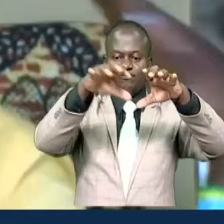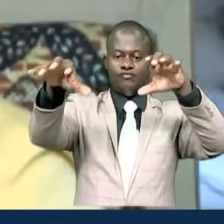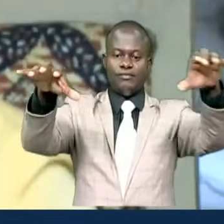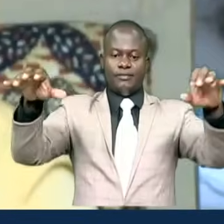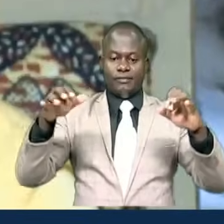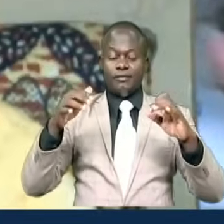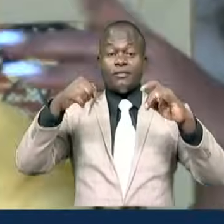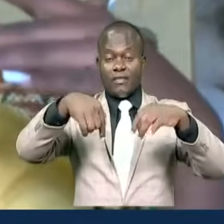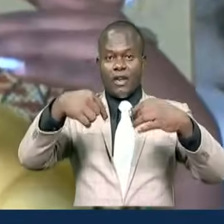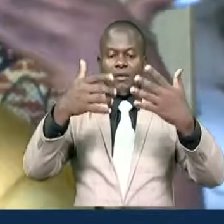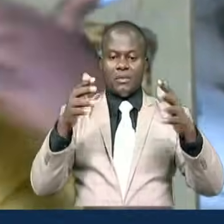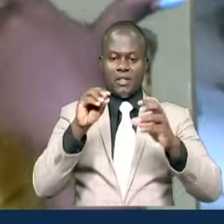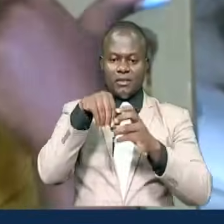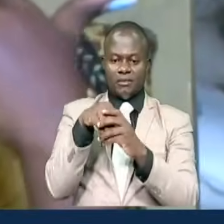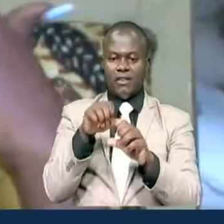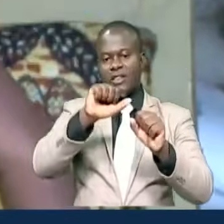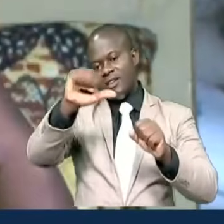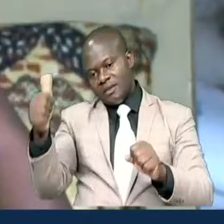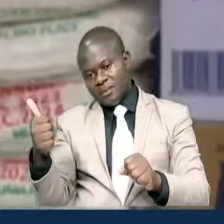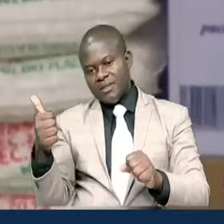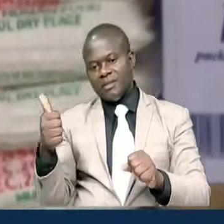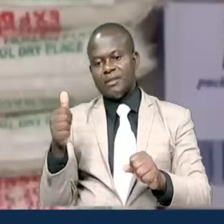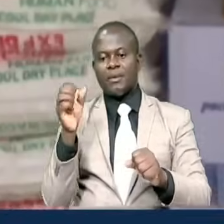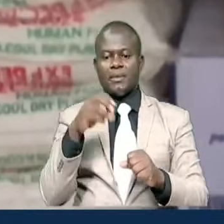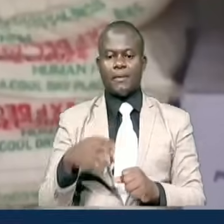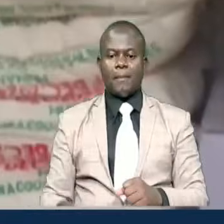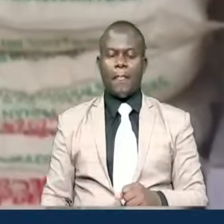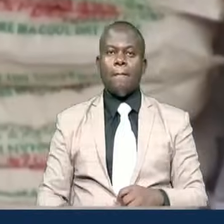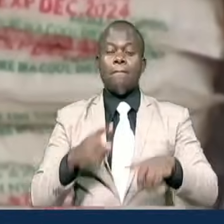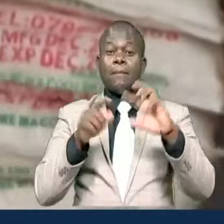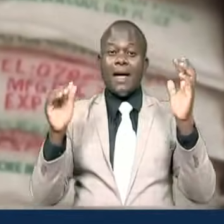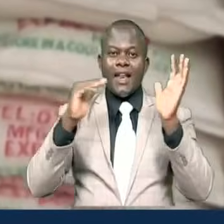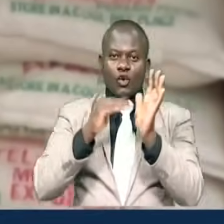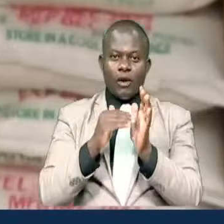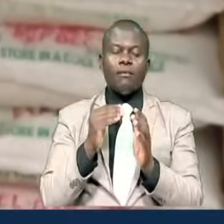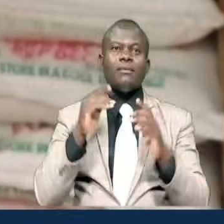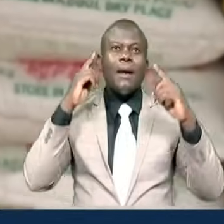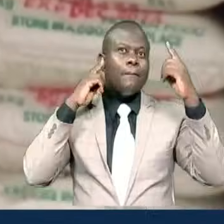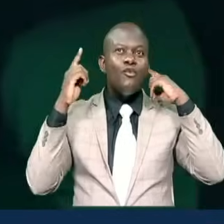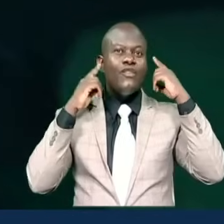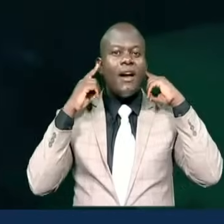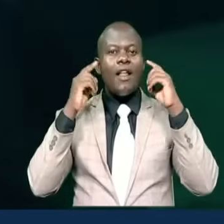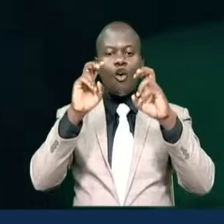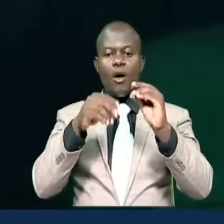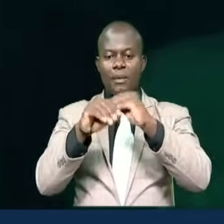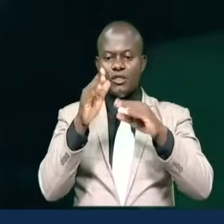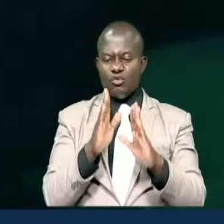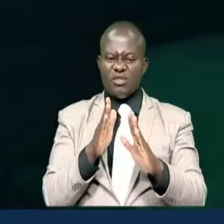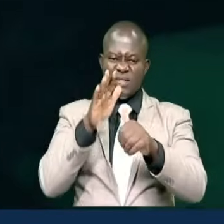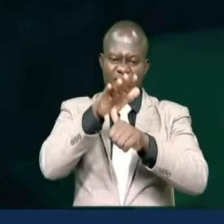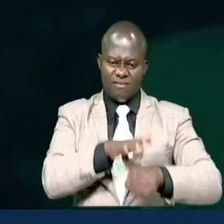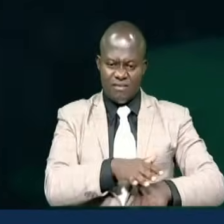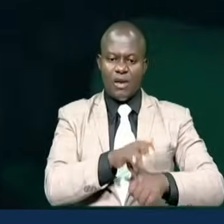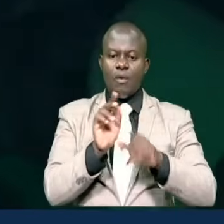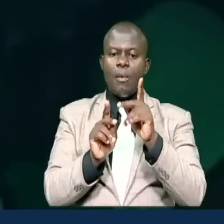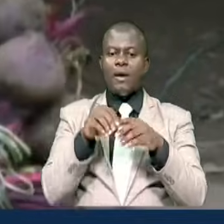iyo hano byashiramo tugafata n'ibiri muri stock tukazizamo gusa nubwo bimeze gutya bikunze kumvikana ko hari abacuruzi bunama ku baturage mu bihe